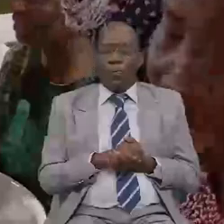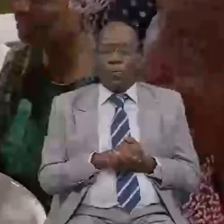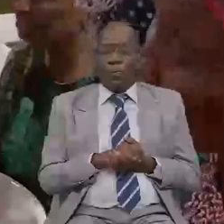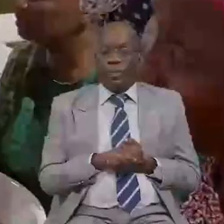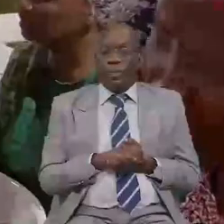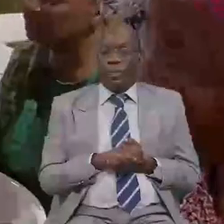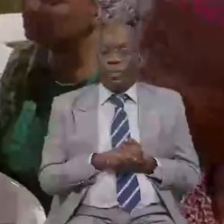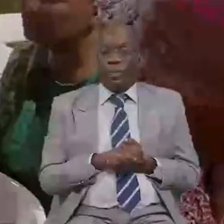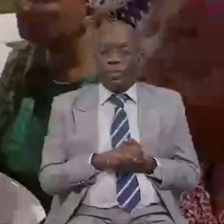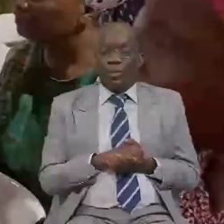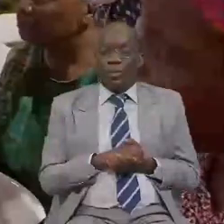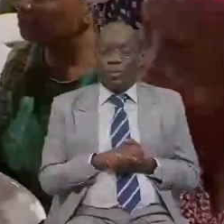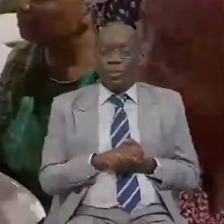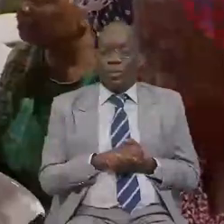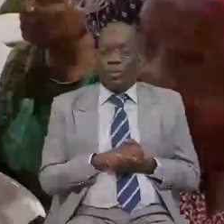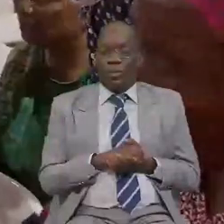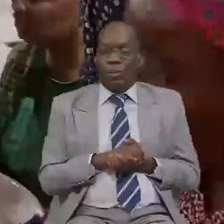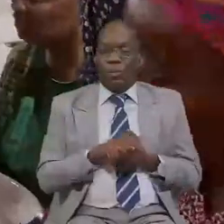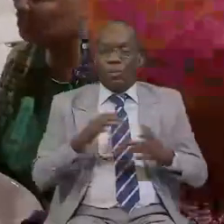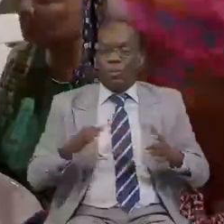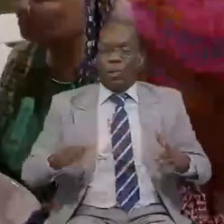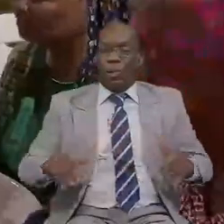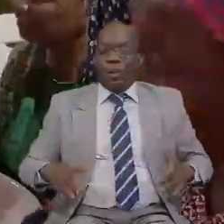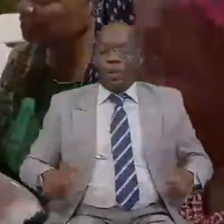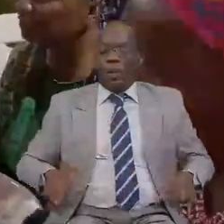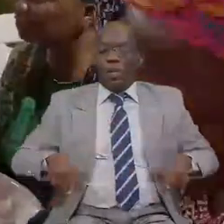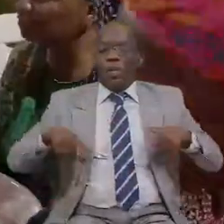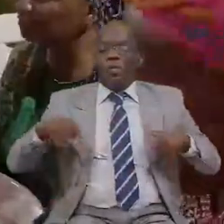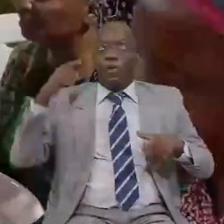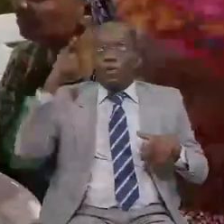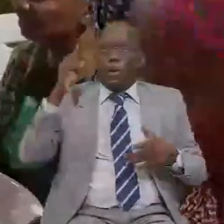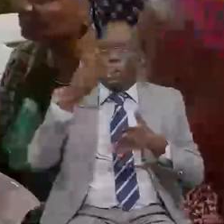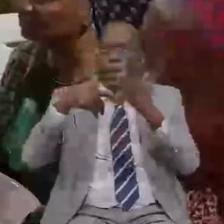Vit pour le but céleste.